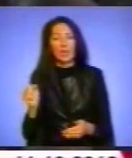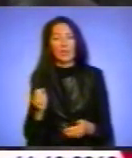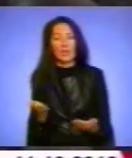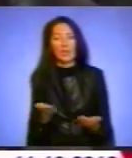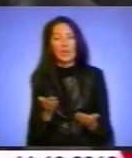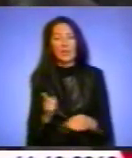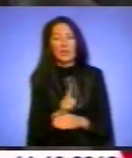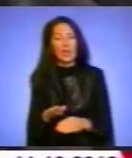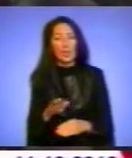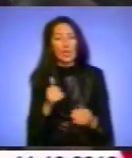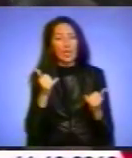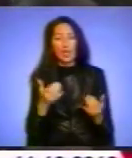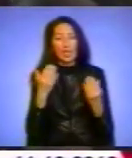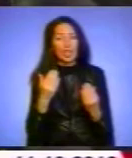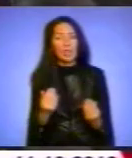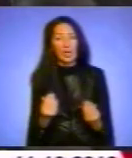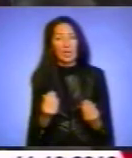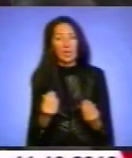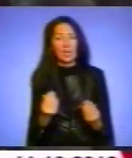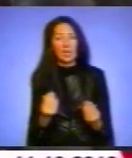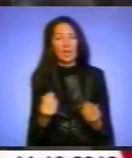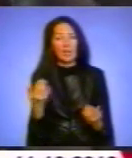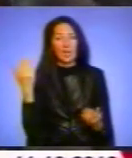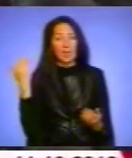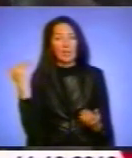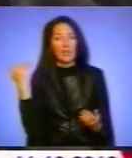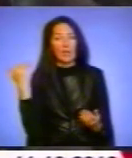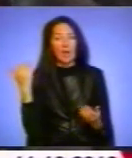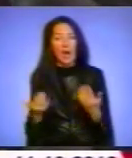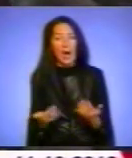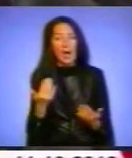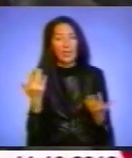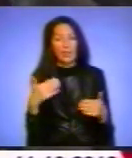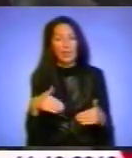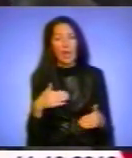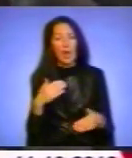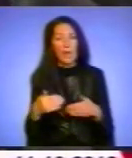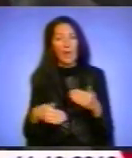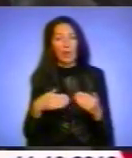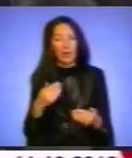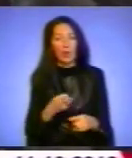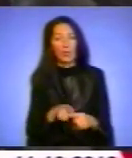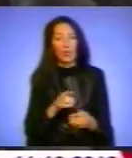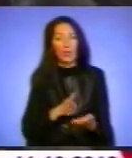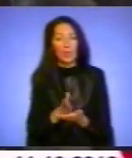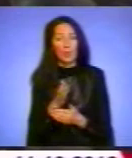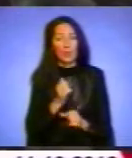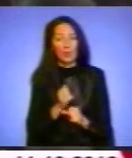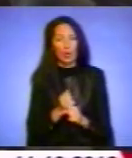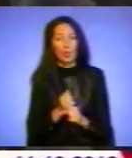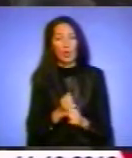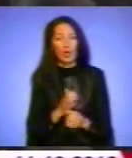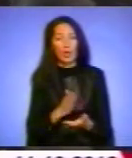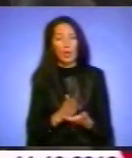Тернопільщина ще на сьогоднішній день на задвірках, але вже певні кроки в цьому напрямку зроблено завдяки